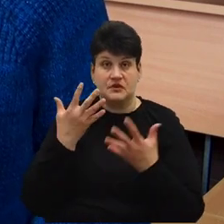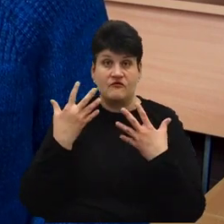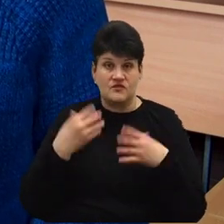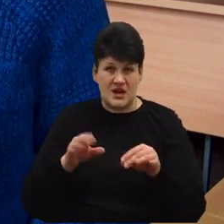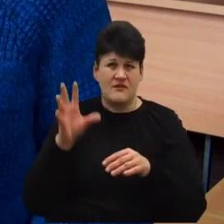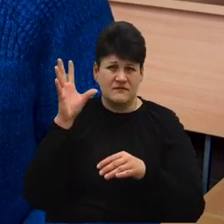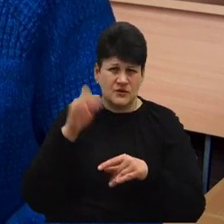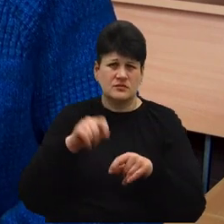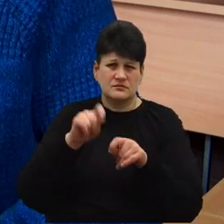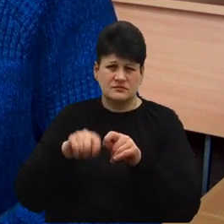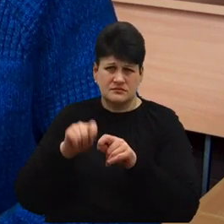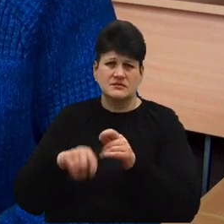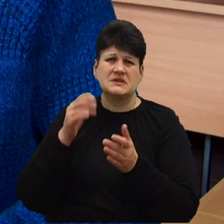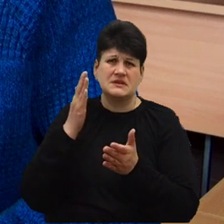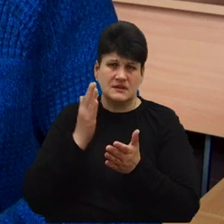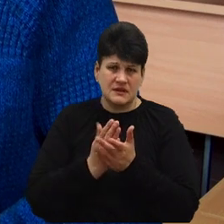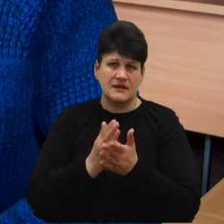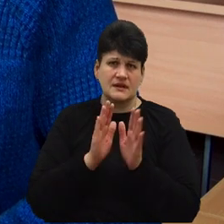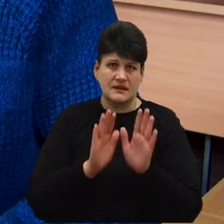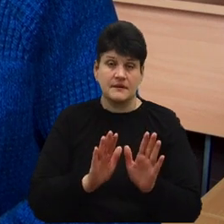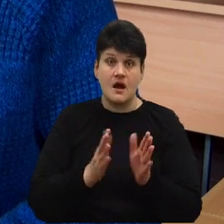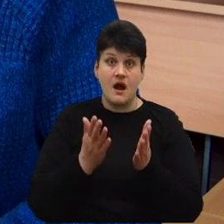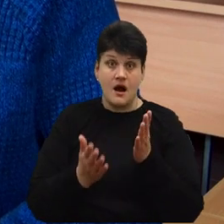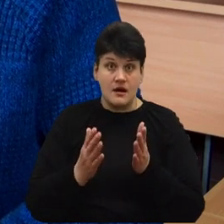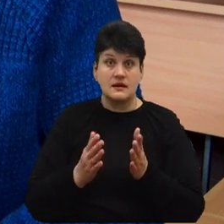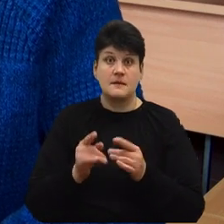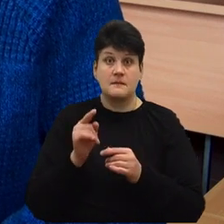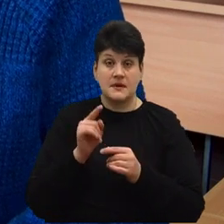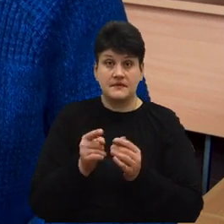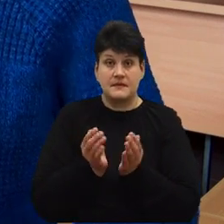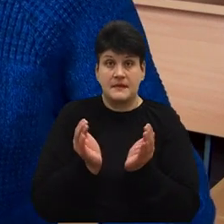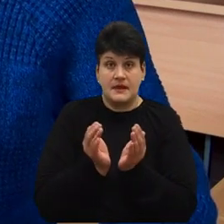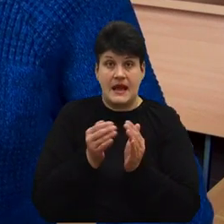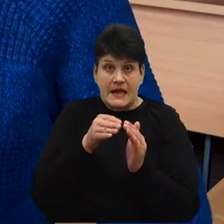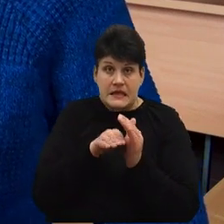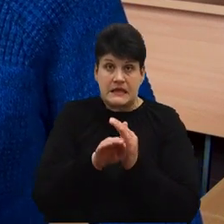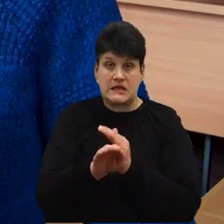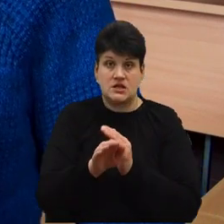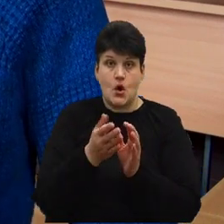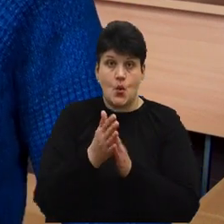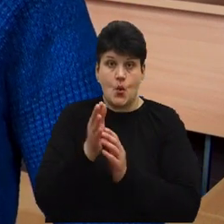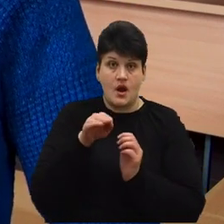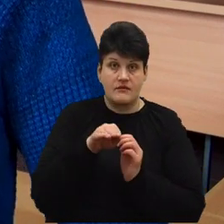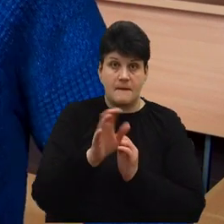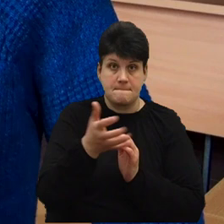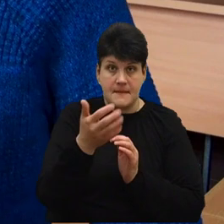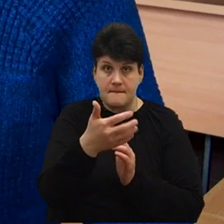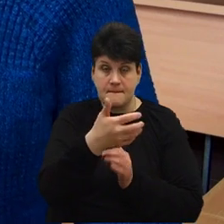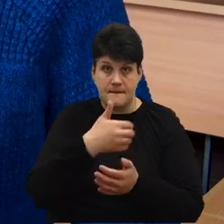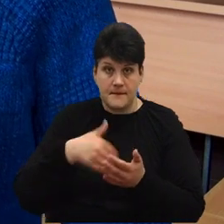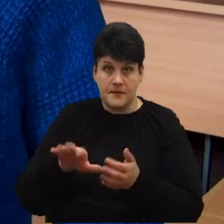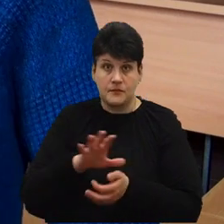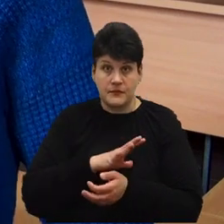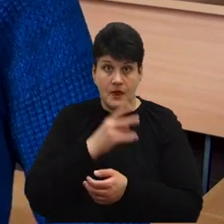проведені дослідження і культурний шар порушений, але тим не менше невеличка ніша, яку тільки рука влазила, ми розчистили її